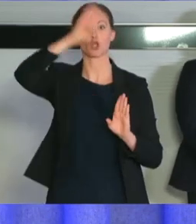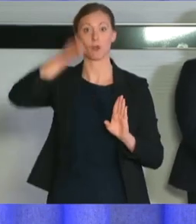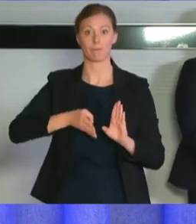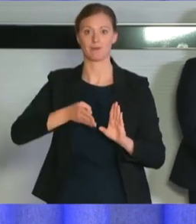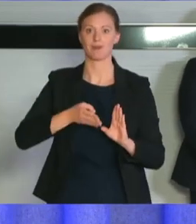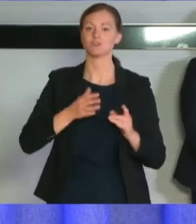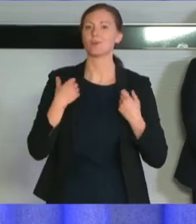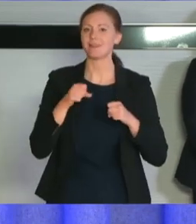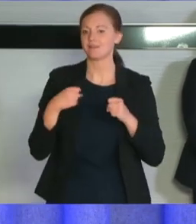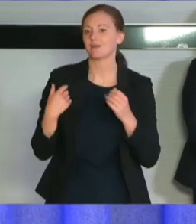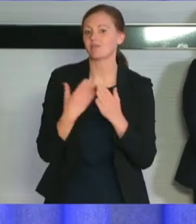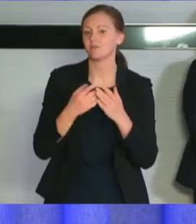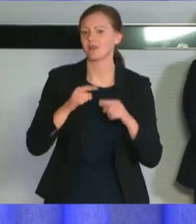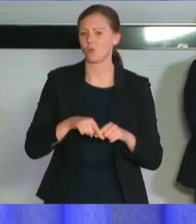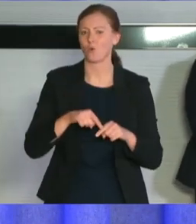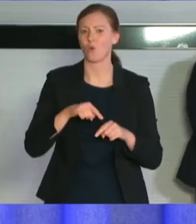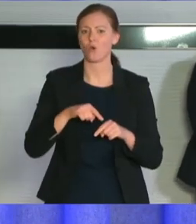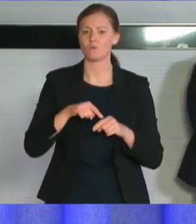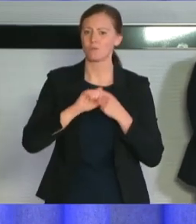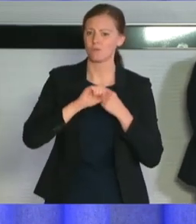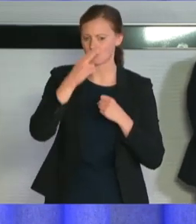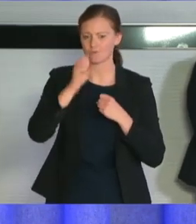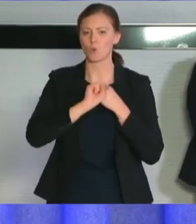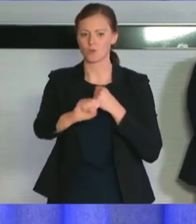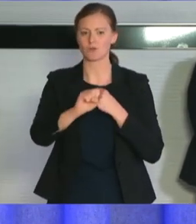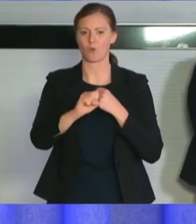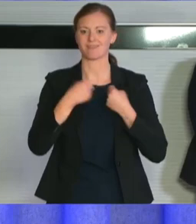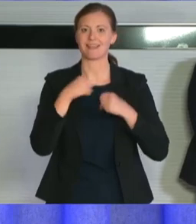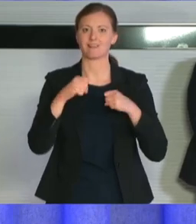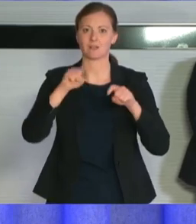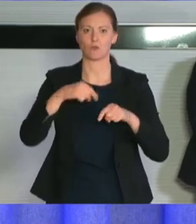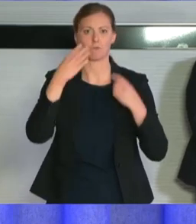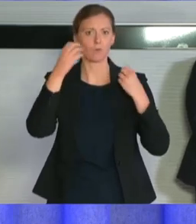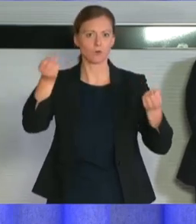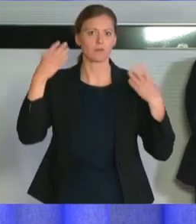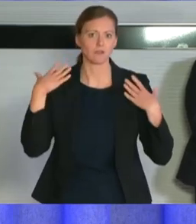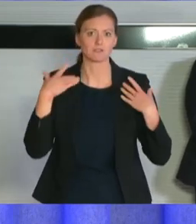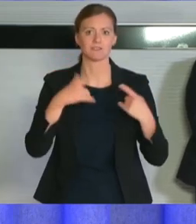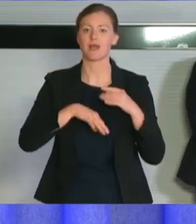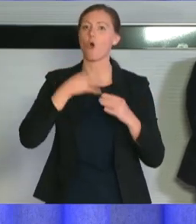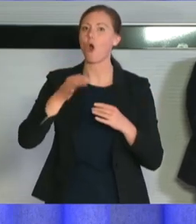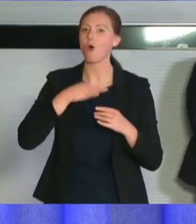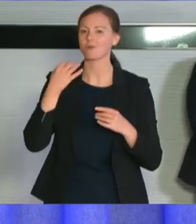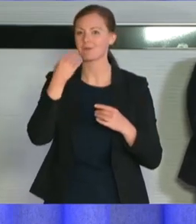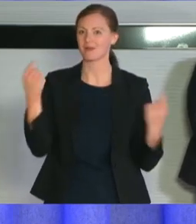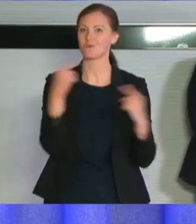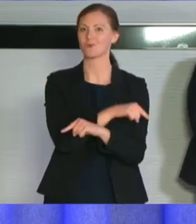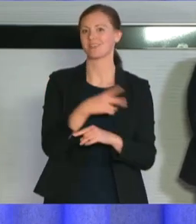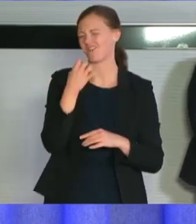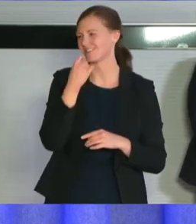gjort egentlig er litt bortkastet fordi vi får en ny runde. Det er jo de vurderingene vi må ha. Så jeg håper jo at det virker motsatt av det du impliserer på en